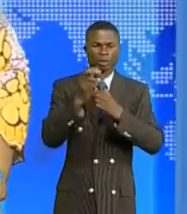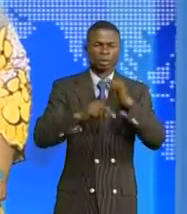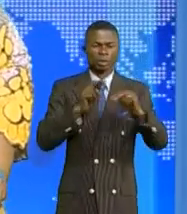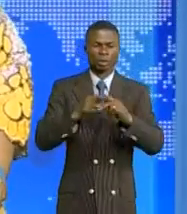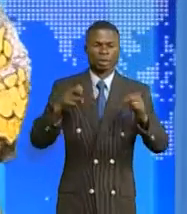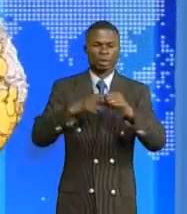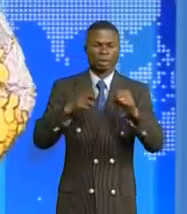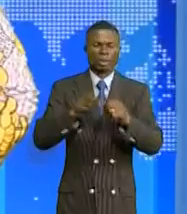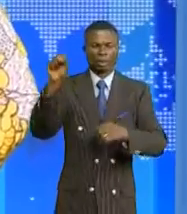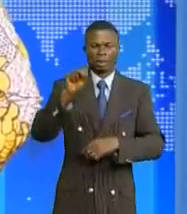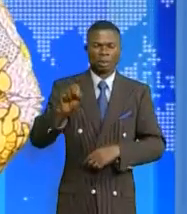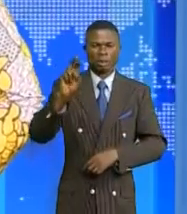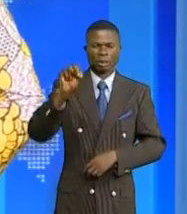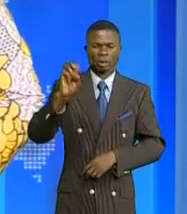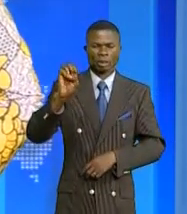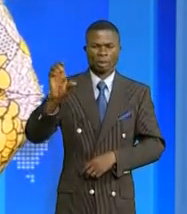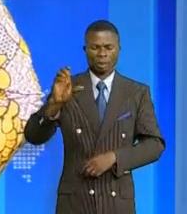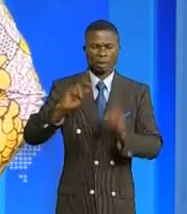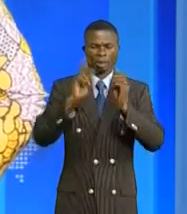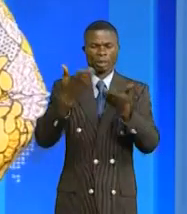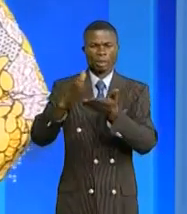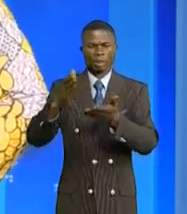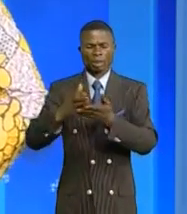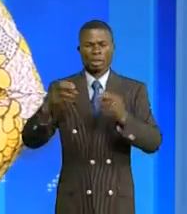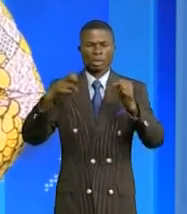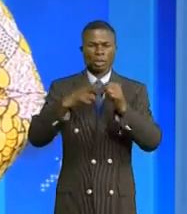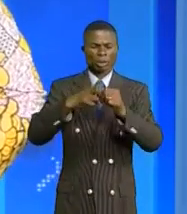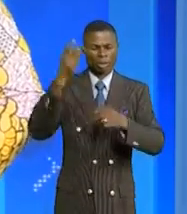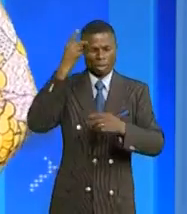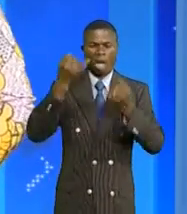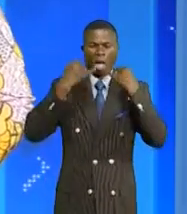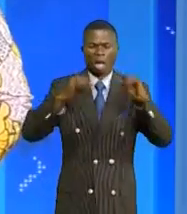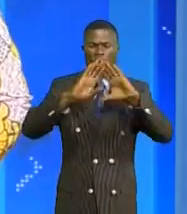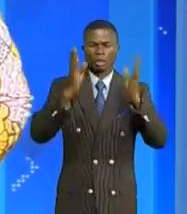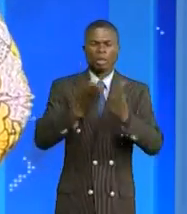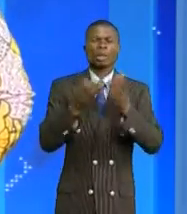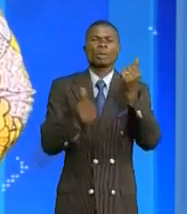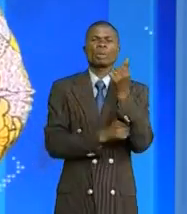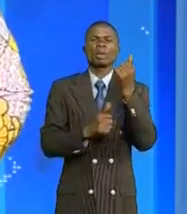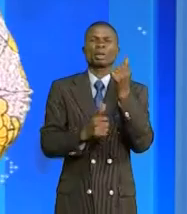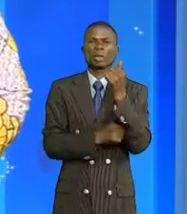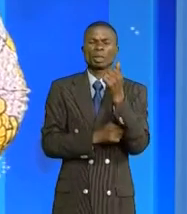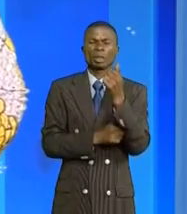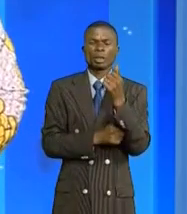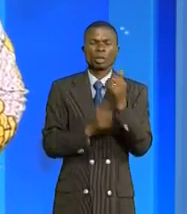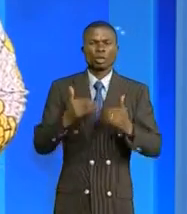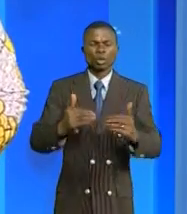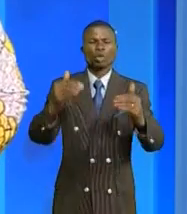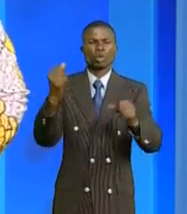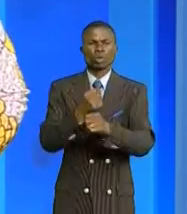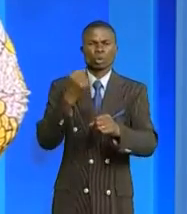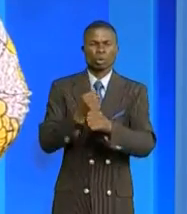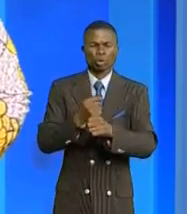d'électricité SNEL-SA, département de distribution de Kinshasa, informe son aimable clientèle de la poursuite des travaux